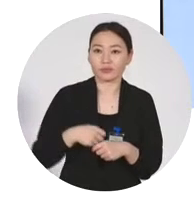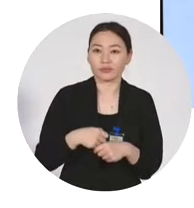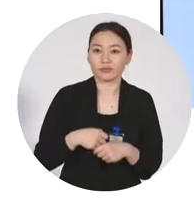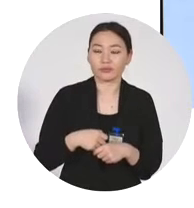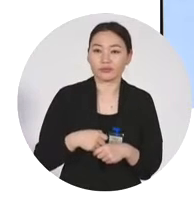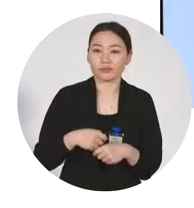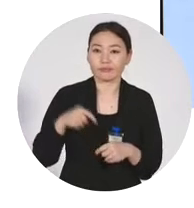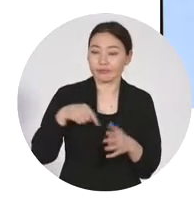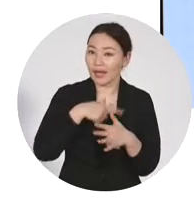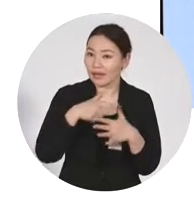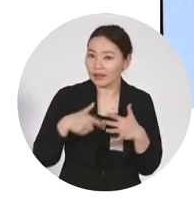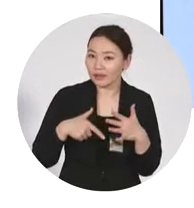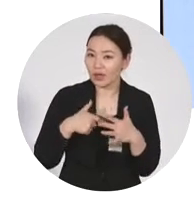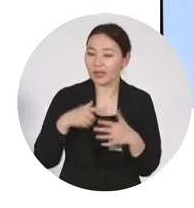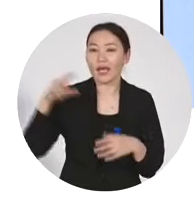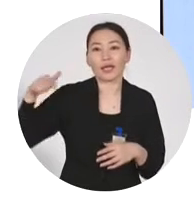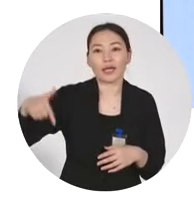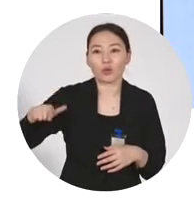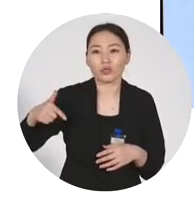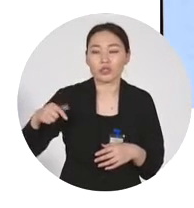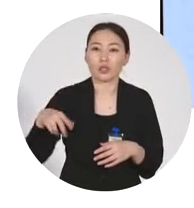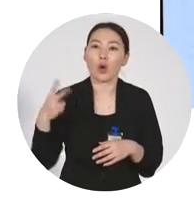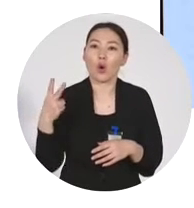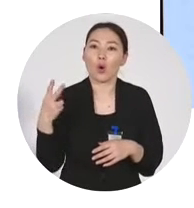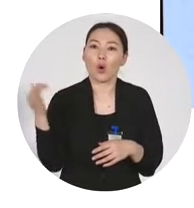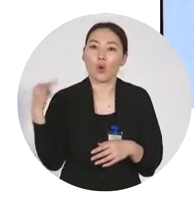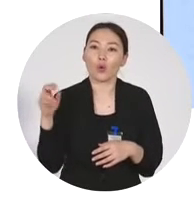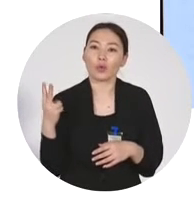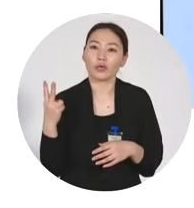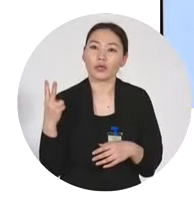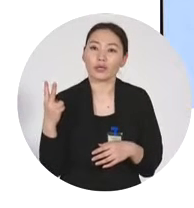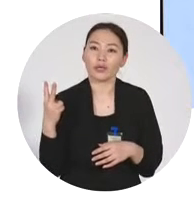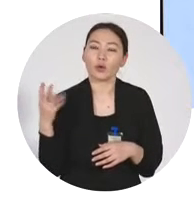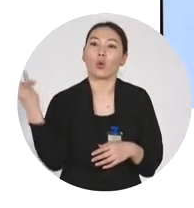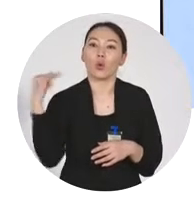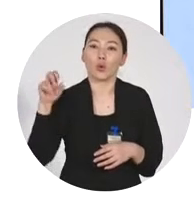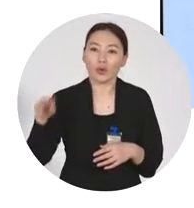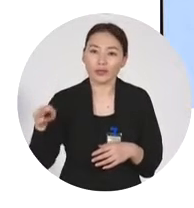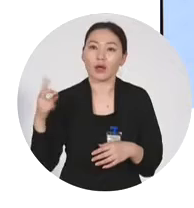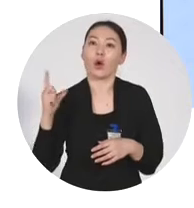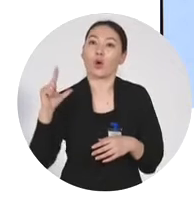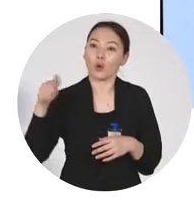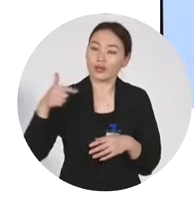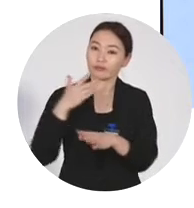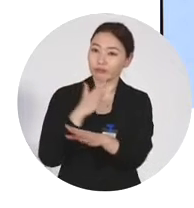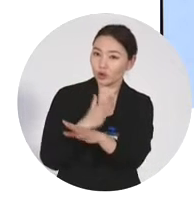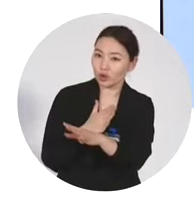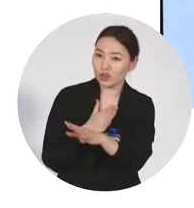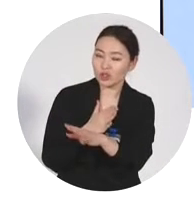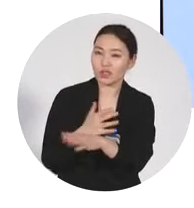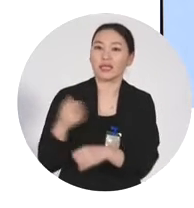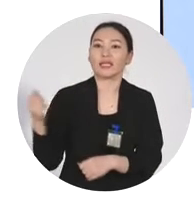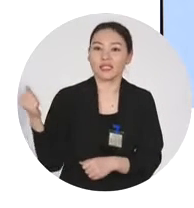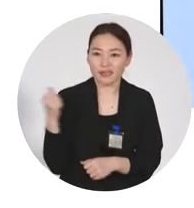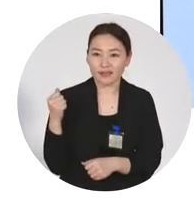үйл үгийг дэвсгэрлэж төгсдөг. Нэгэнтээ ардаа их шиг авахгүйгээр үйл үгийг төгсгөж чаддаг гүйлгчүүд гэсэн Монгол бичгээр. За тэгээд